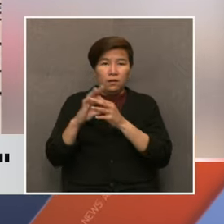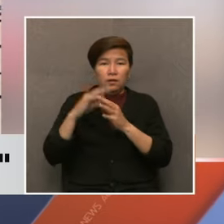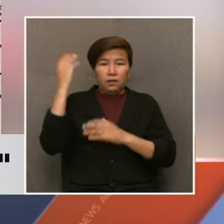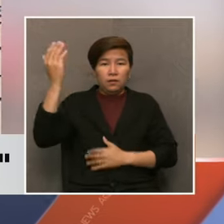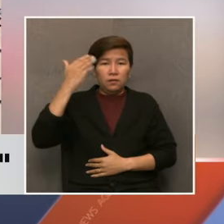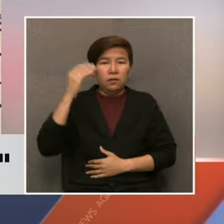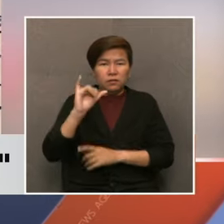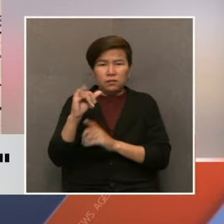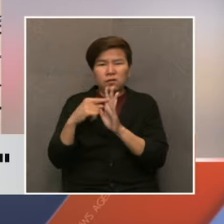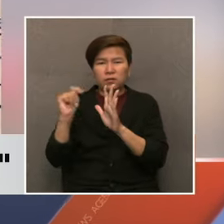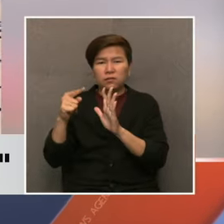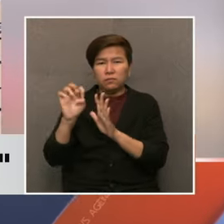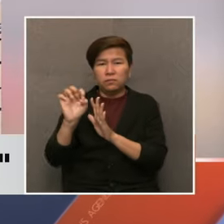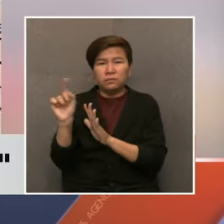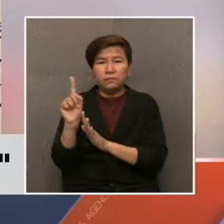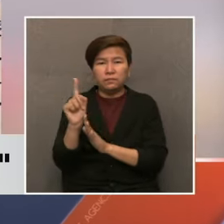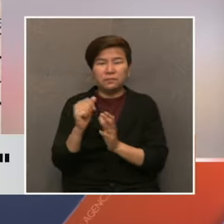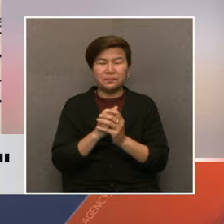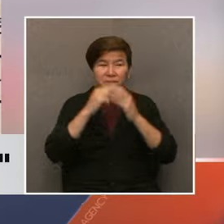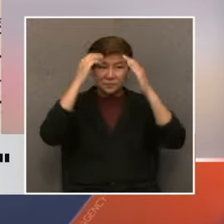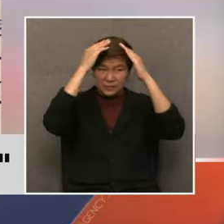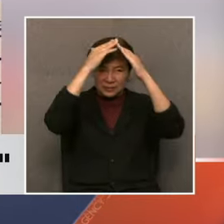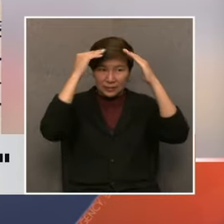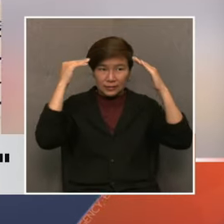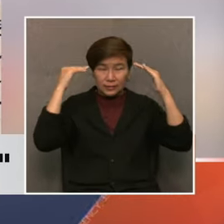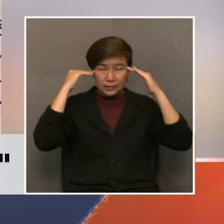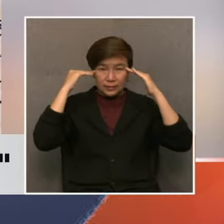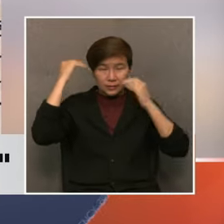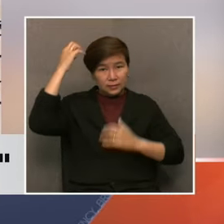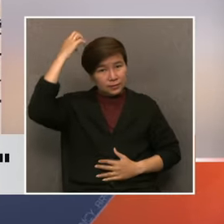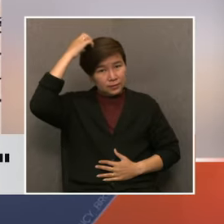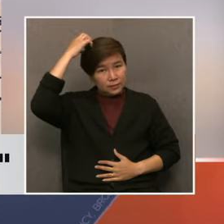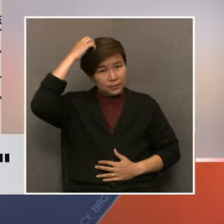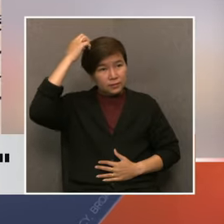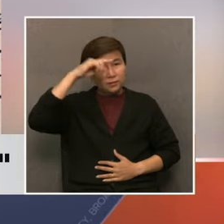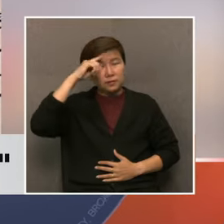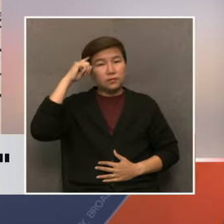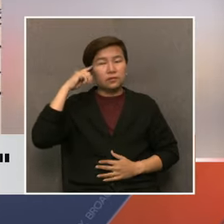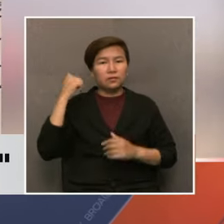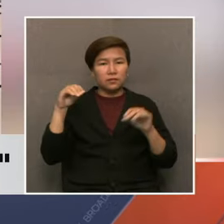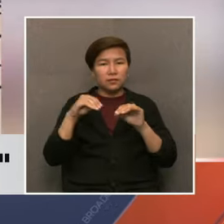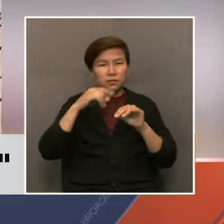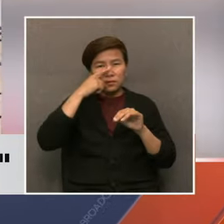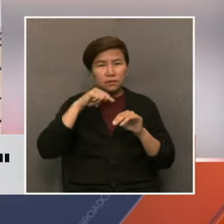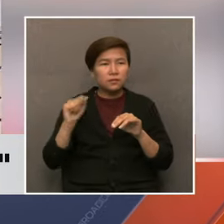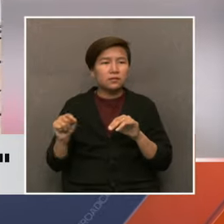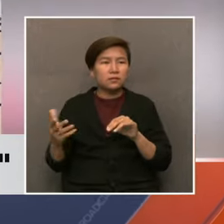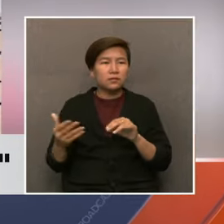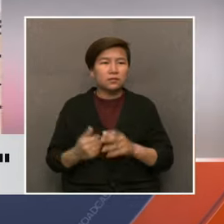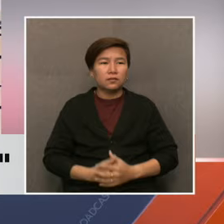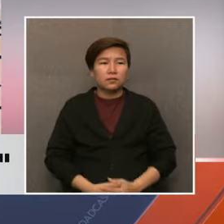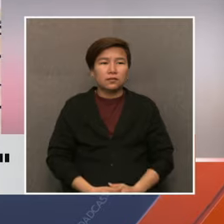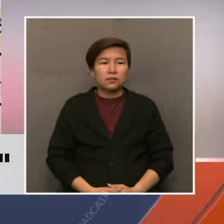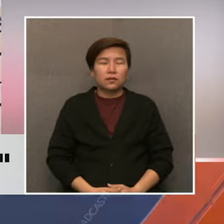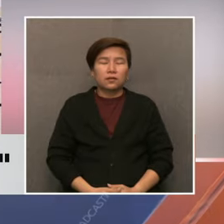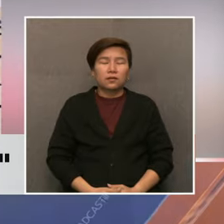างนี้เนี่ยก็คือฝั่งของเวียดนามฝั่งของสปป.ลาวเองซึ่งถ้าเป็นที่ใกล้เราหน่อยก็คือทางบริเวณทางด้าน